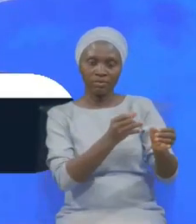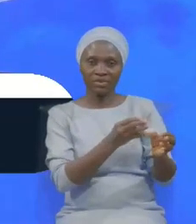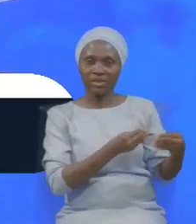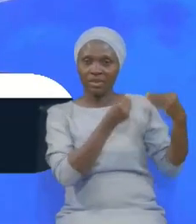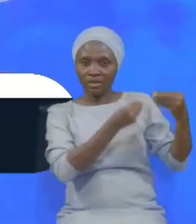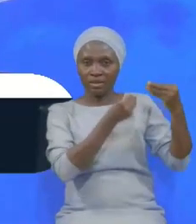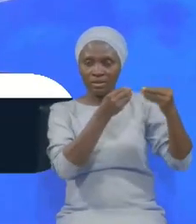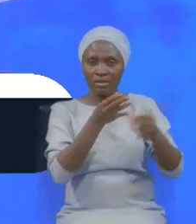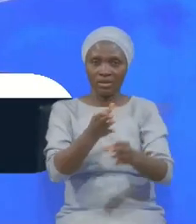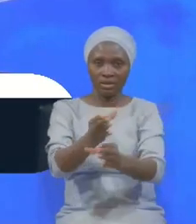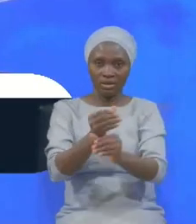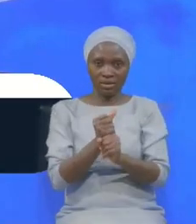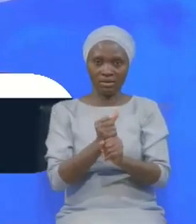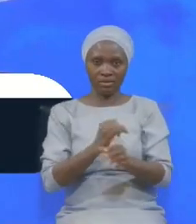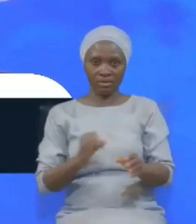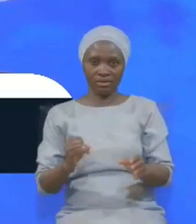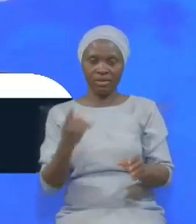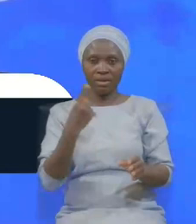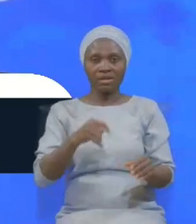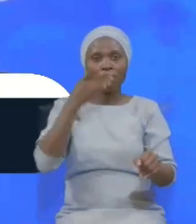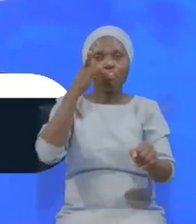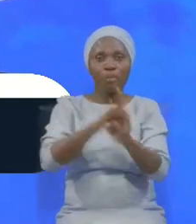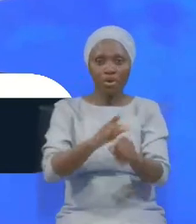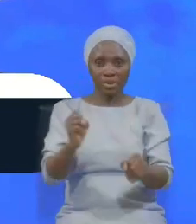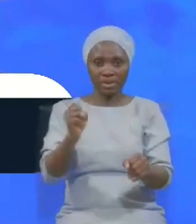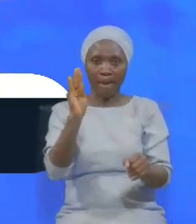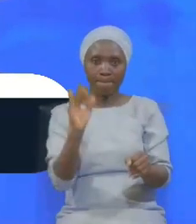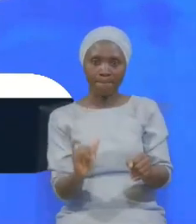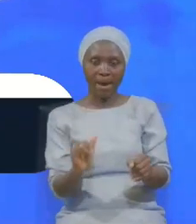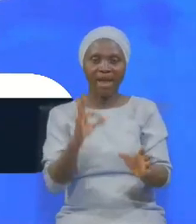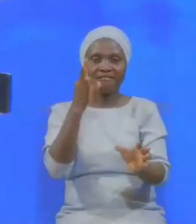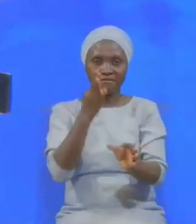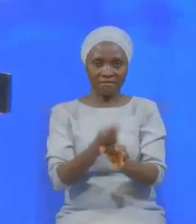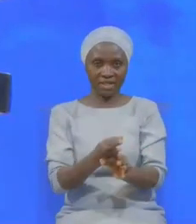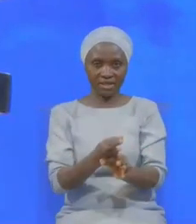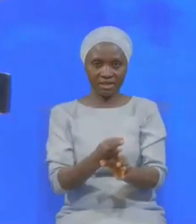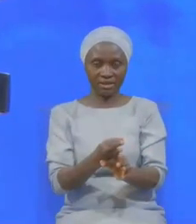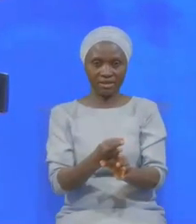foi. Hériter les promesses par la foi.